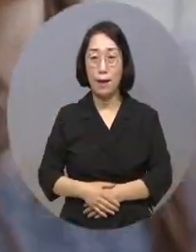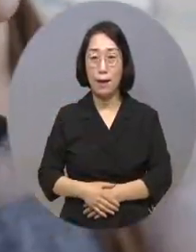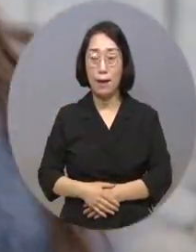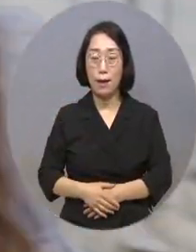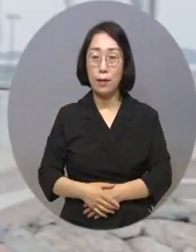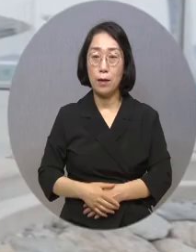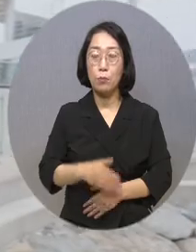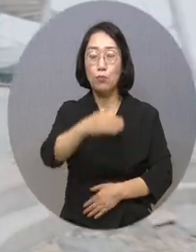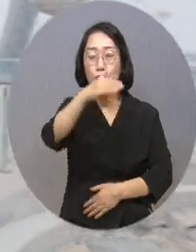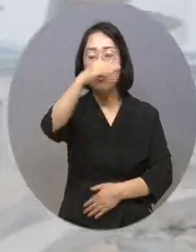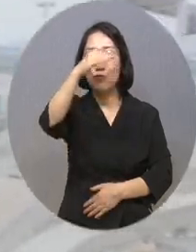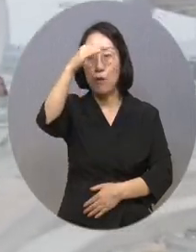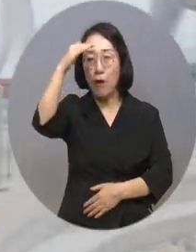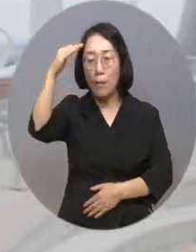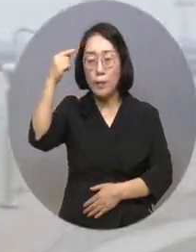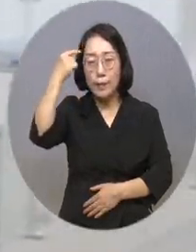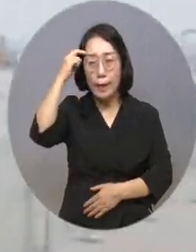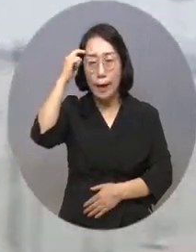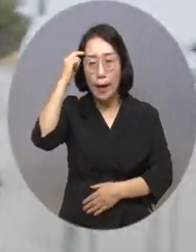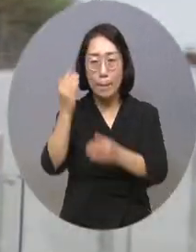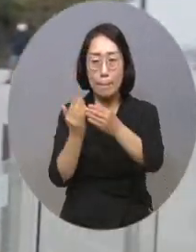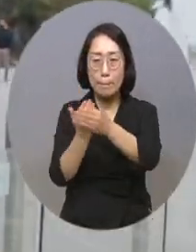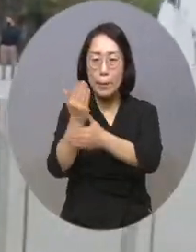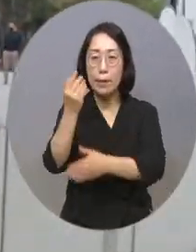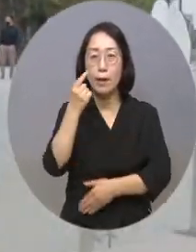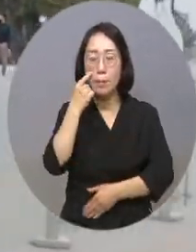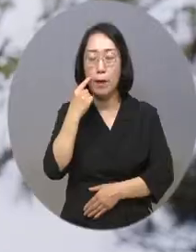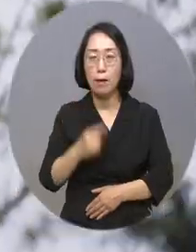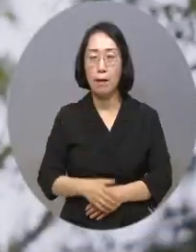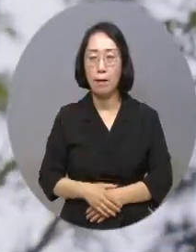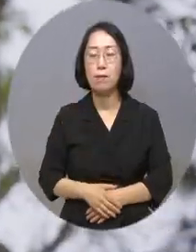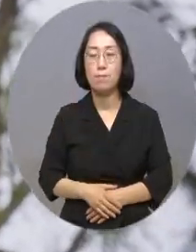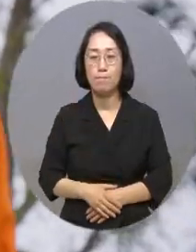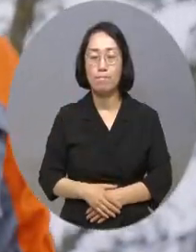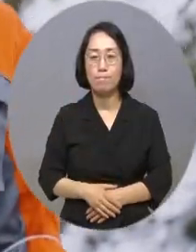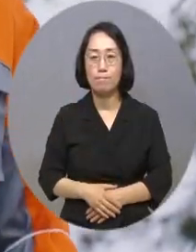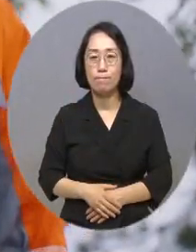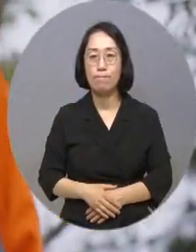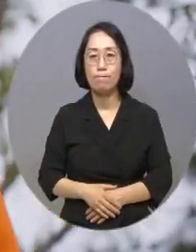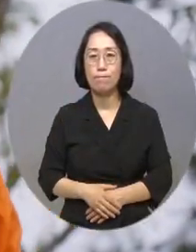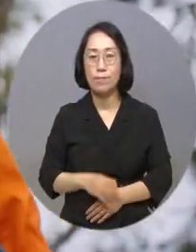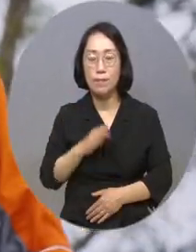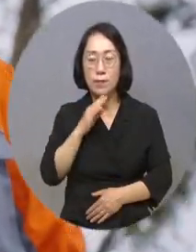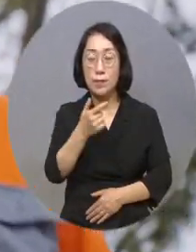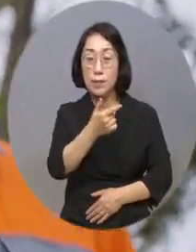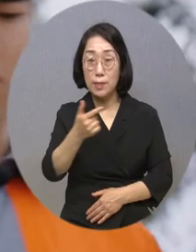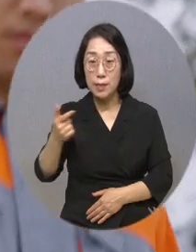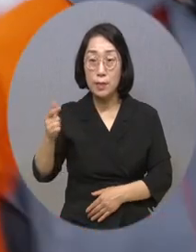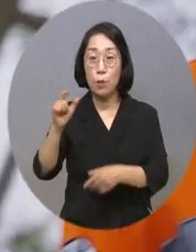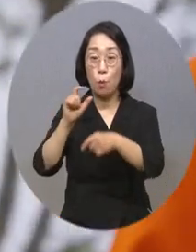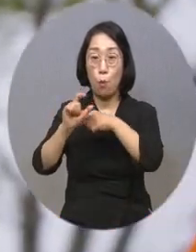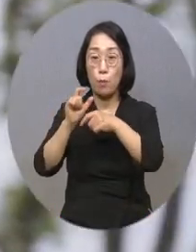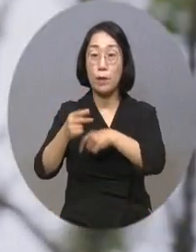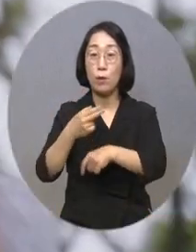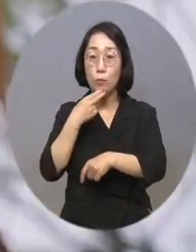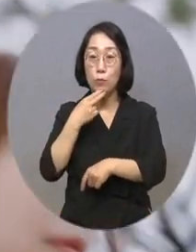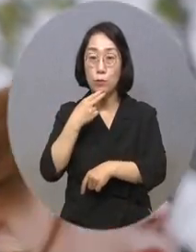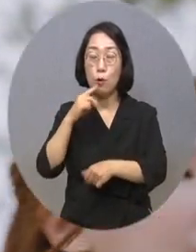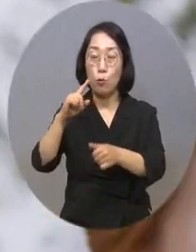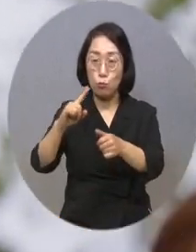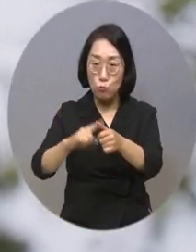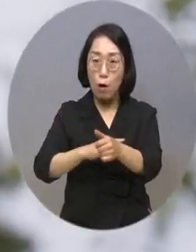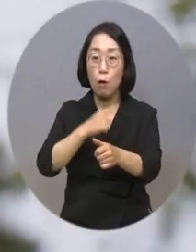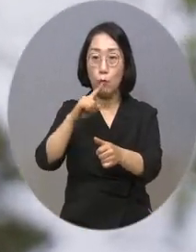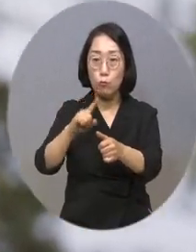보면서 아이디어를 한번 생각을 한번 해보세요. 또 진짜 너무 힐링이 돼서 그러니까 네, 이번에는 진짜 큰 고민할 필요 없이 떠올라요.